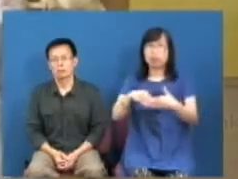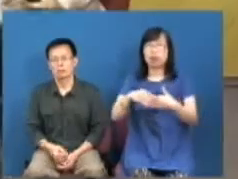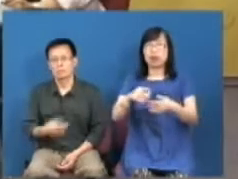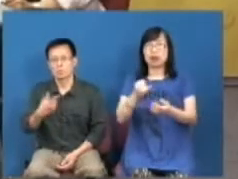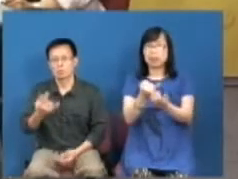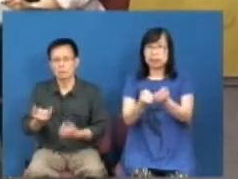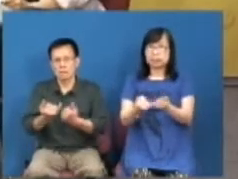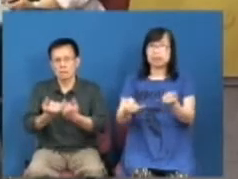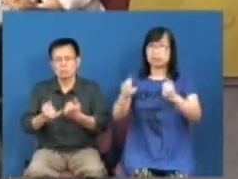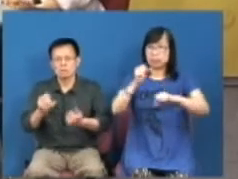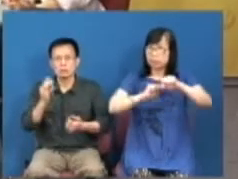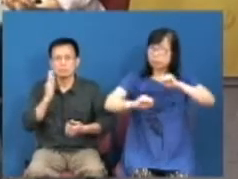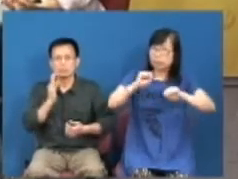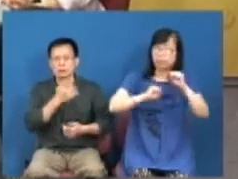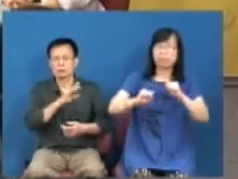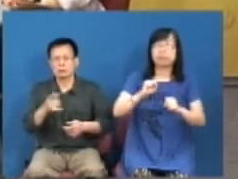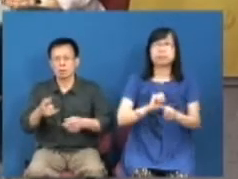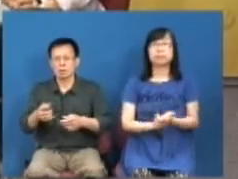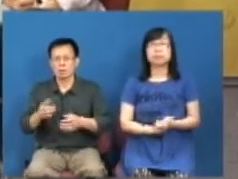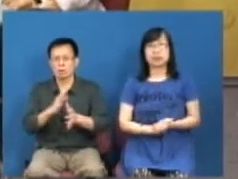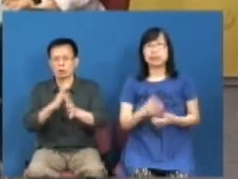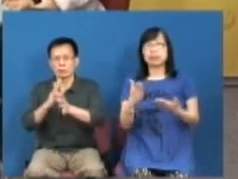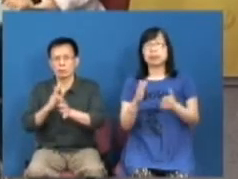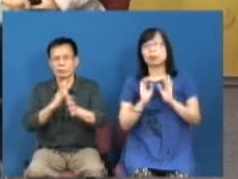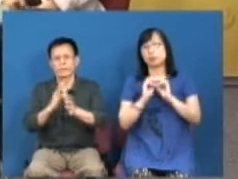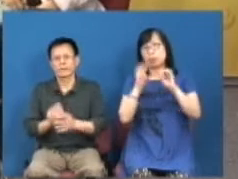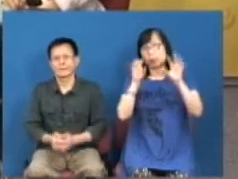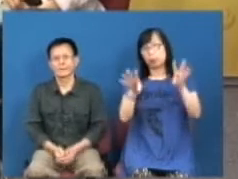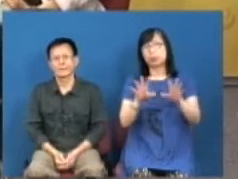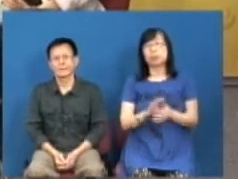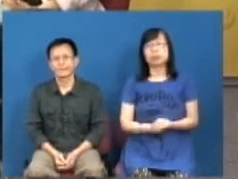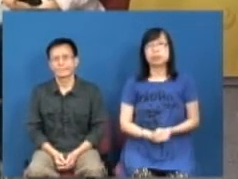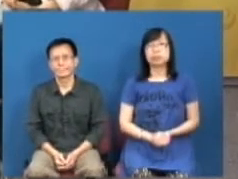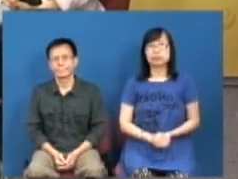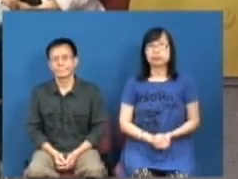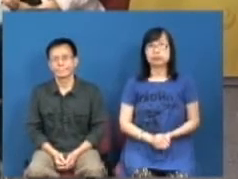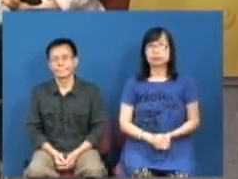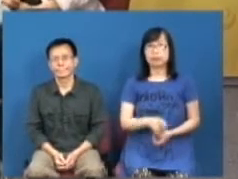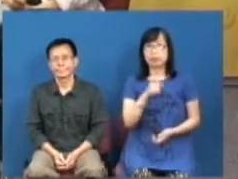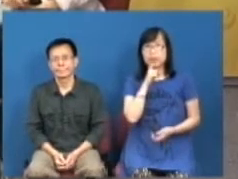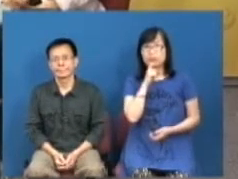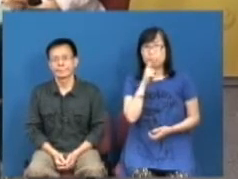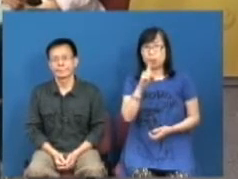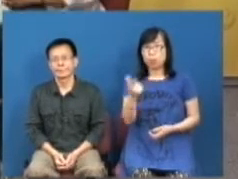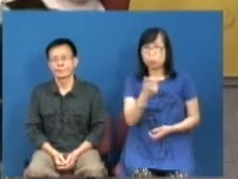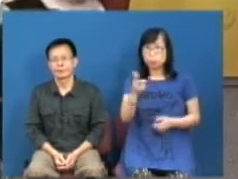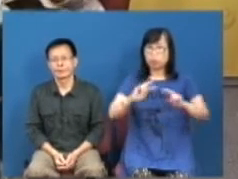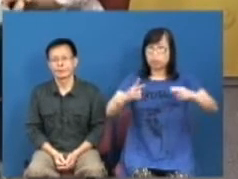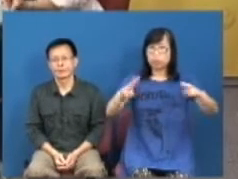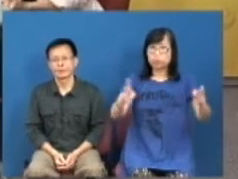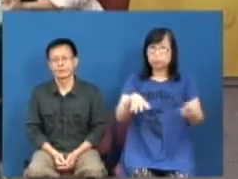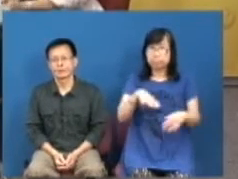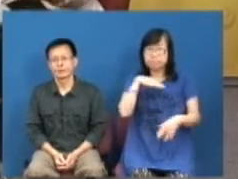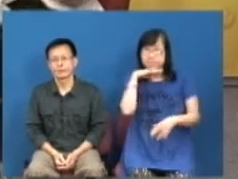態旅遊啊嘛， 好正啦！你呢方面值得推動。咁但係有好多發展商有候住